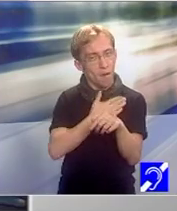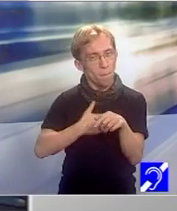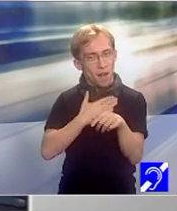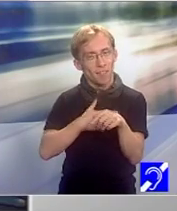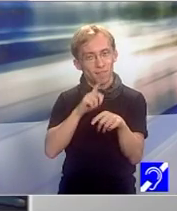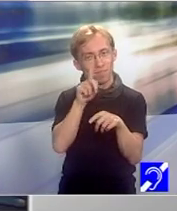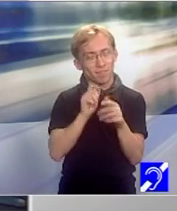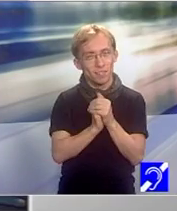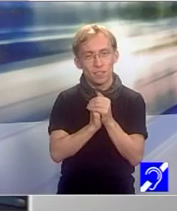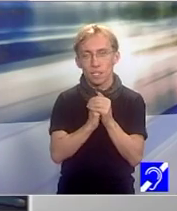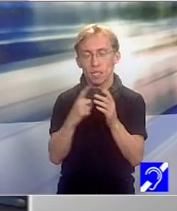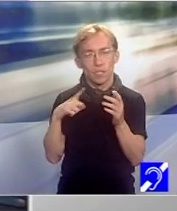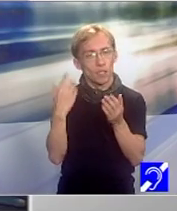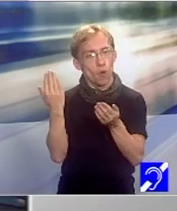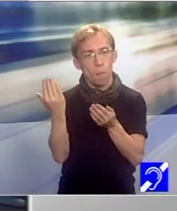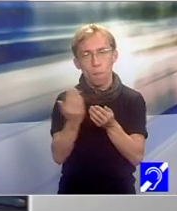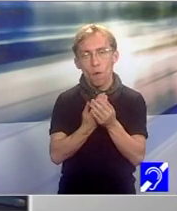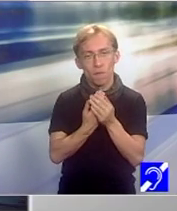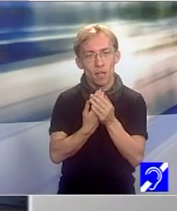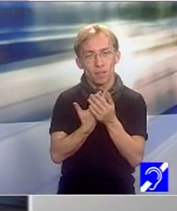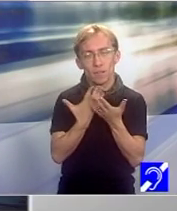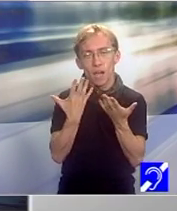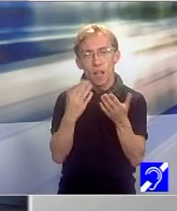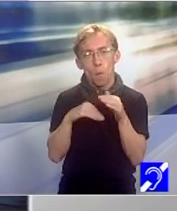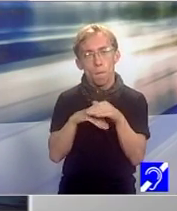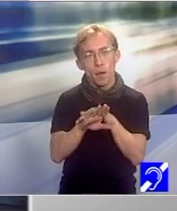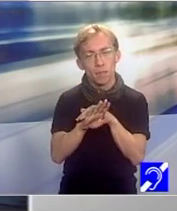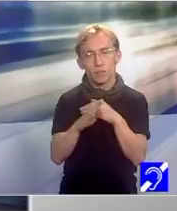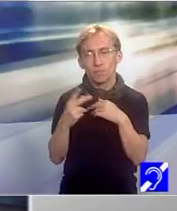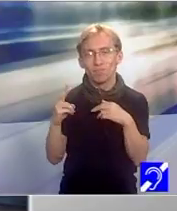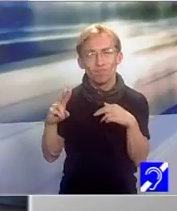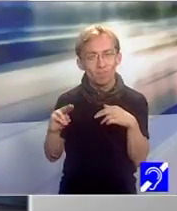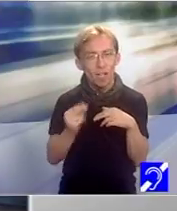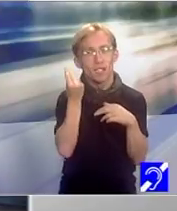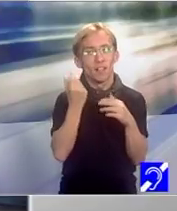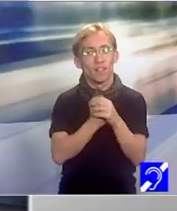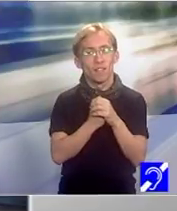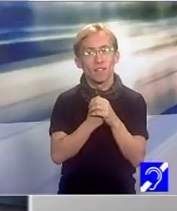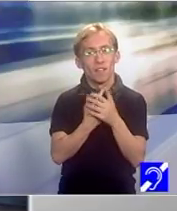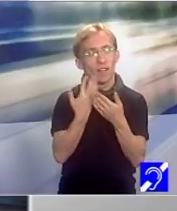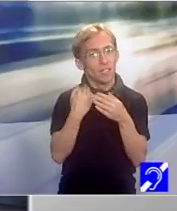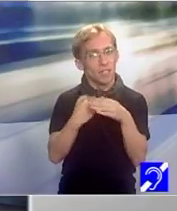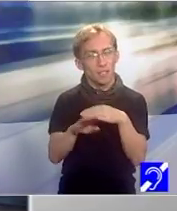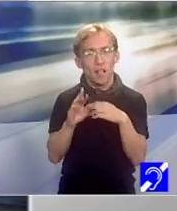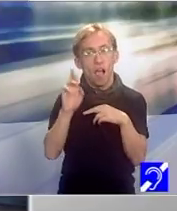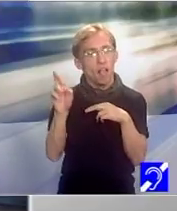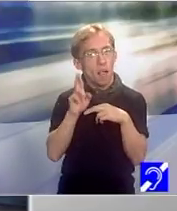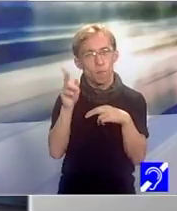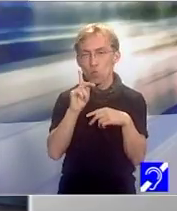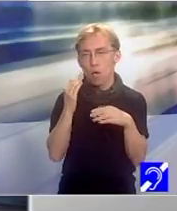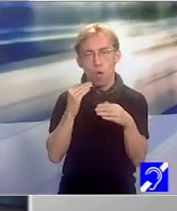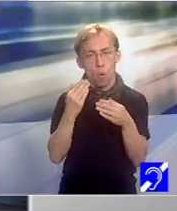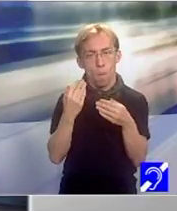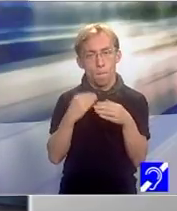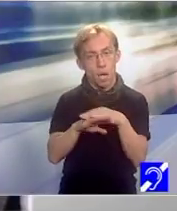E o poveste care poartă și mesajul acesta extraordinar pe care tu îl transmiți și care, repet, nu e mesajul